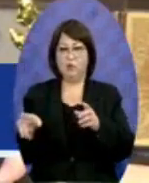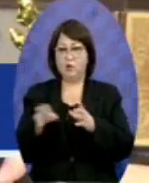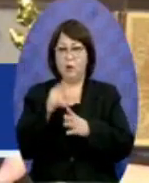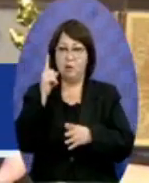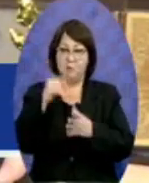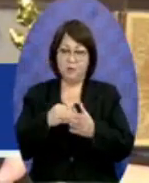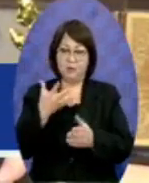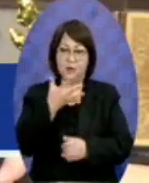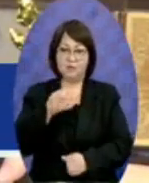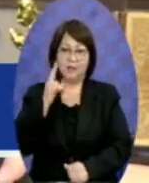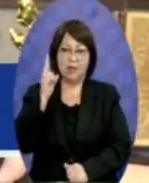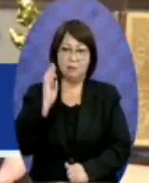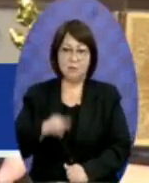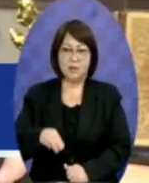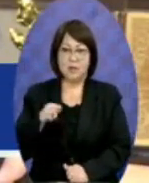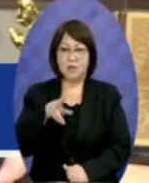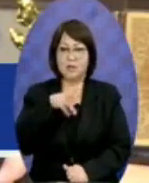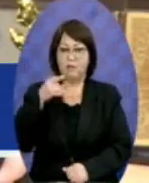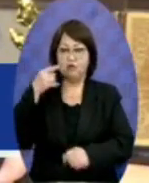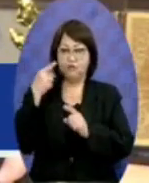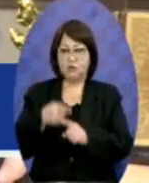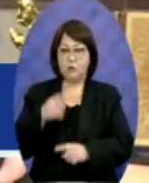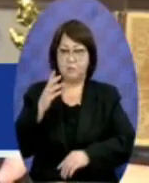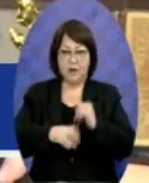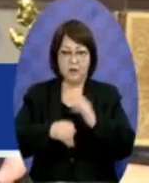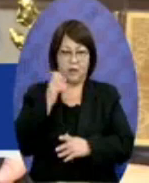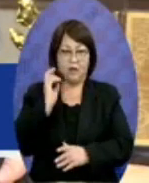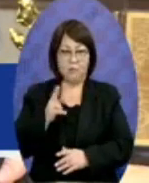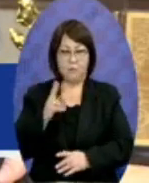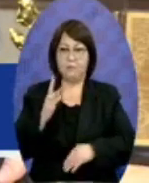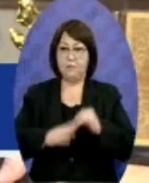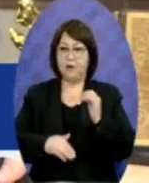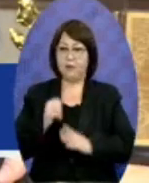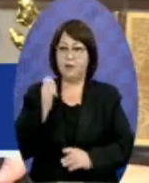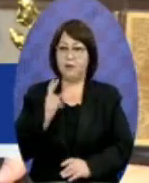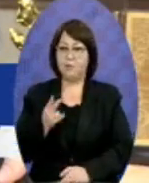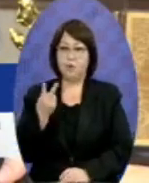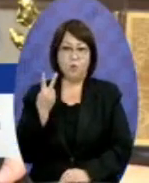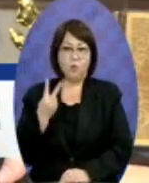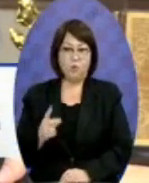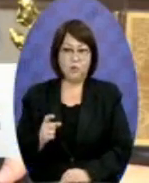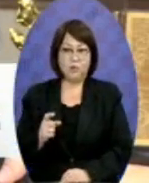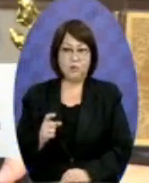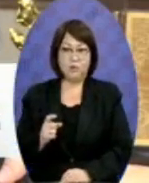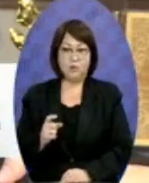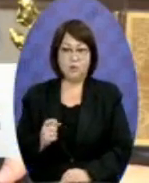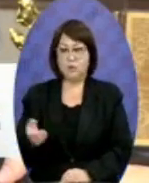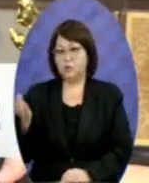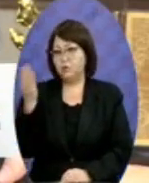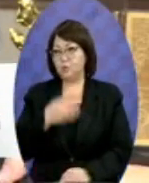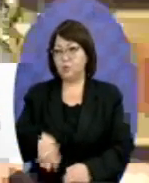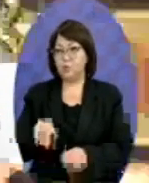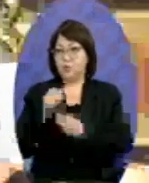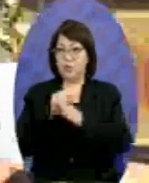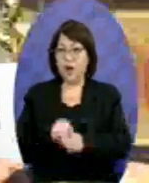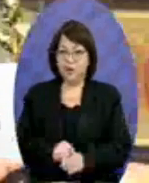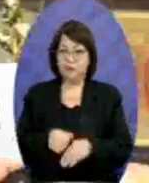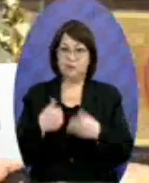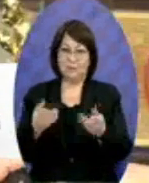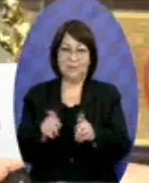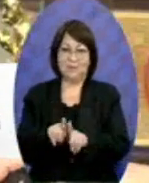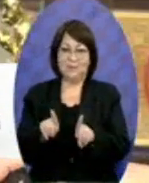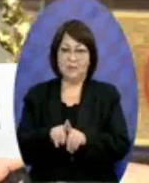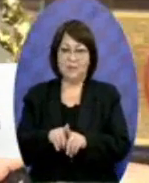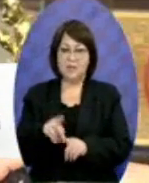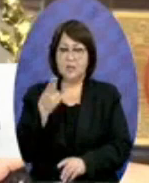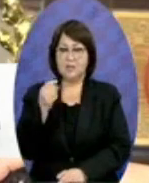хөлс гэдэг бол яг барилгын компаниудад барилгын материалын үн бол одоо шууд дарамт болж байгаа. Цементний үйлдвэр